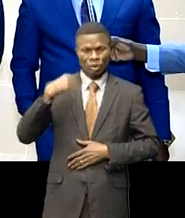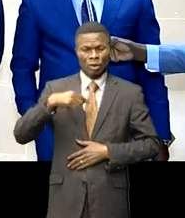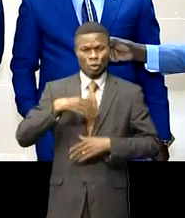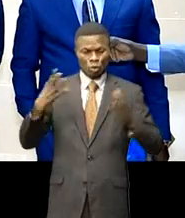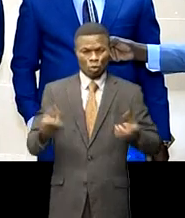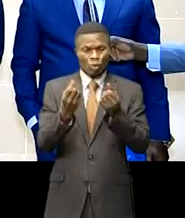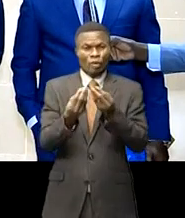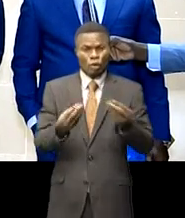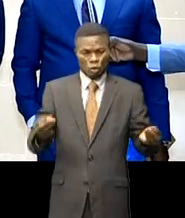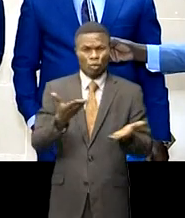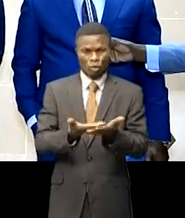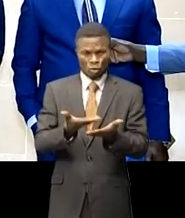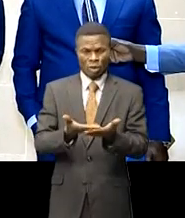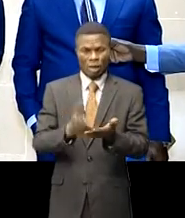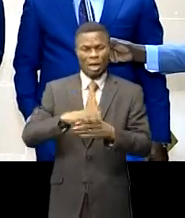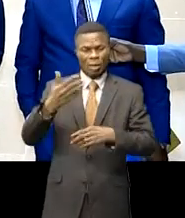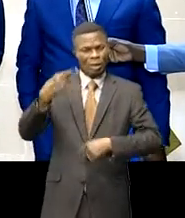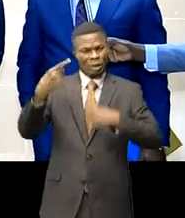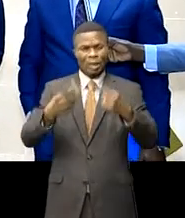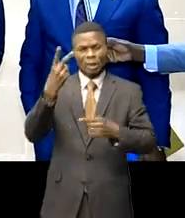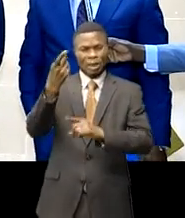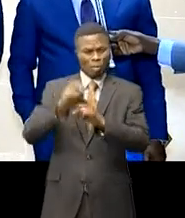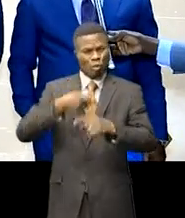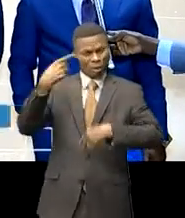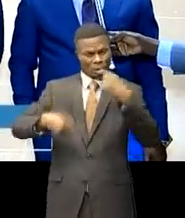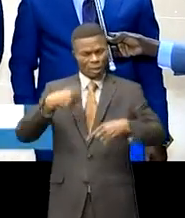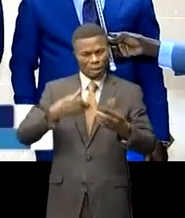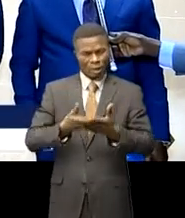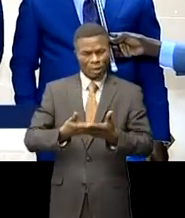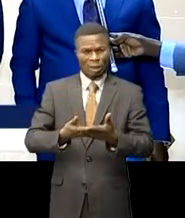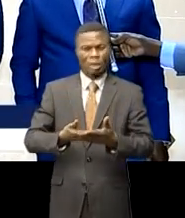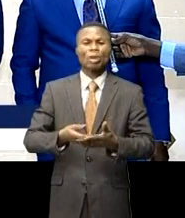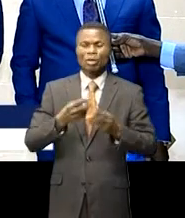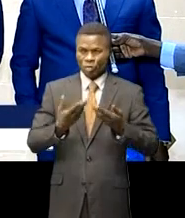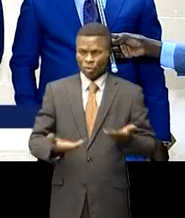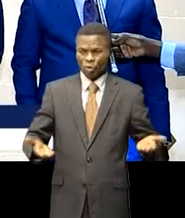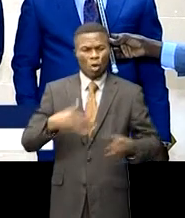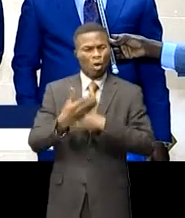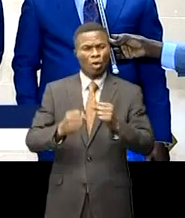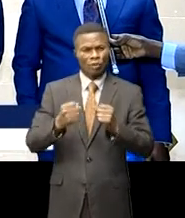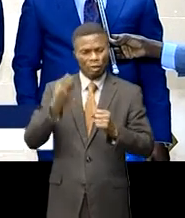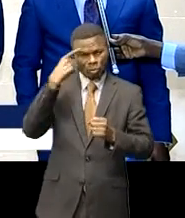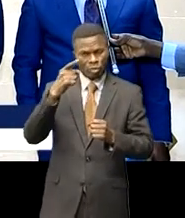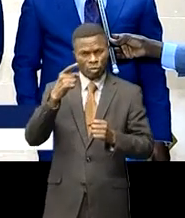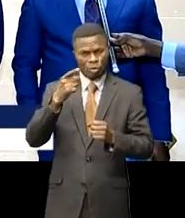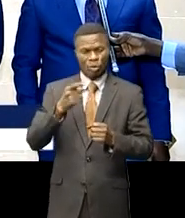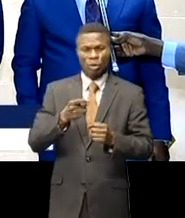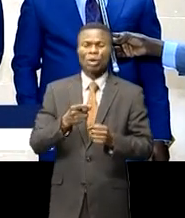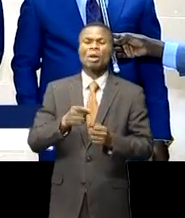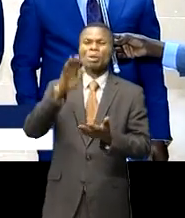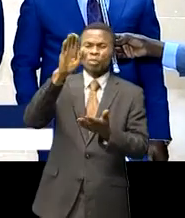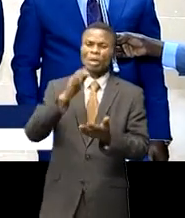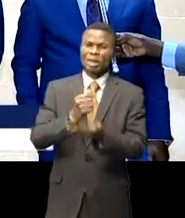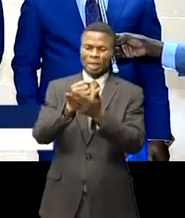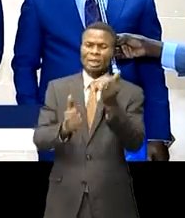un consensus après 2 mois de discussions. Tout à fait. On fait un effort pour rapprocher le pouvoir d'achat de la population.